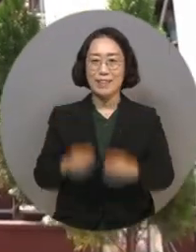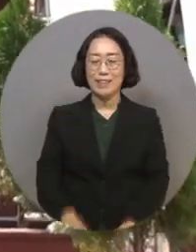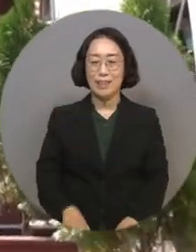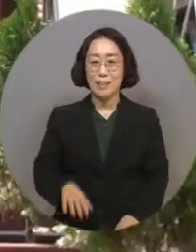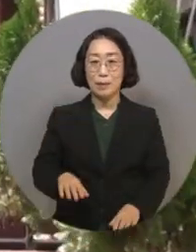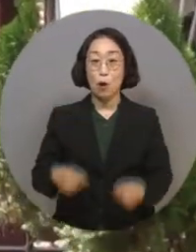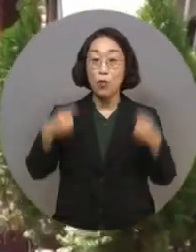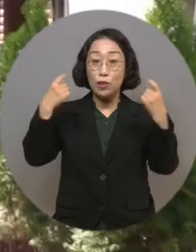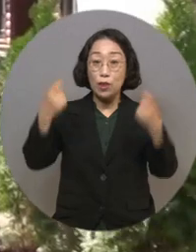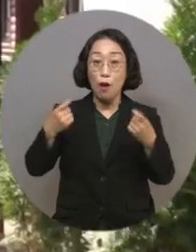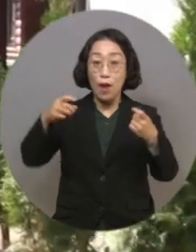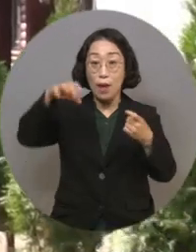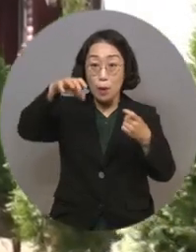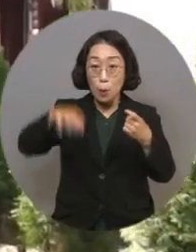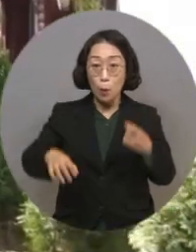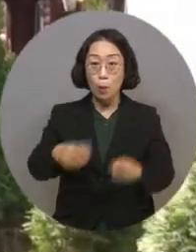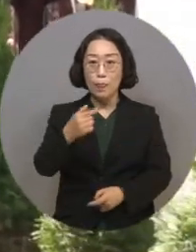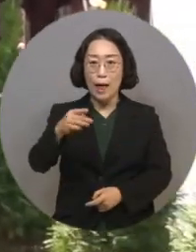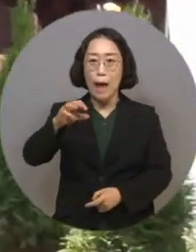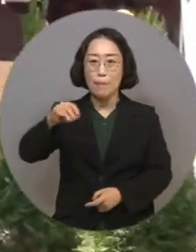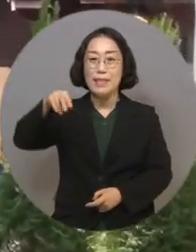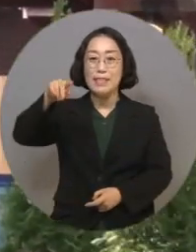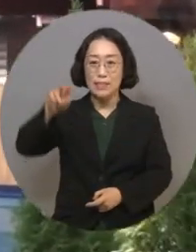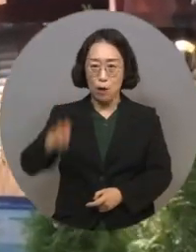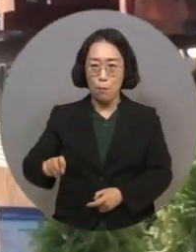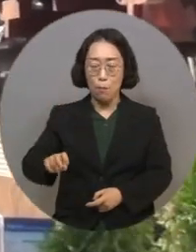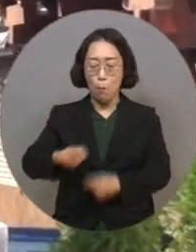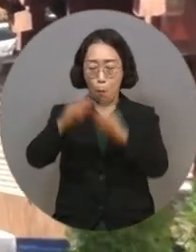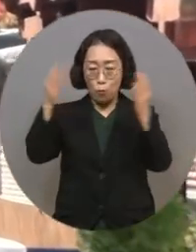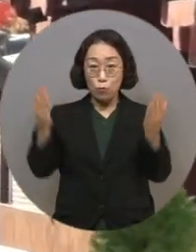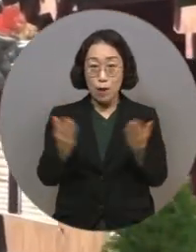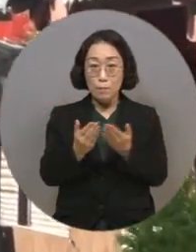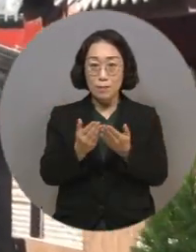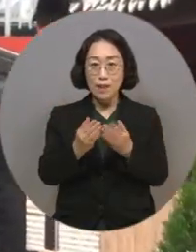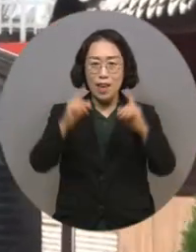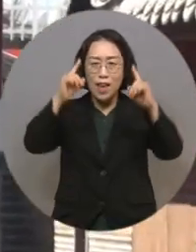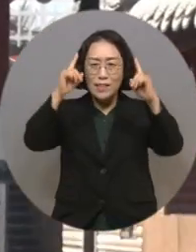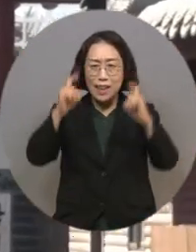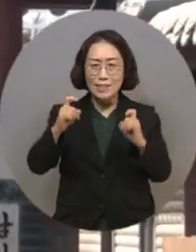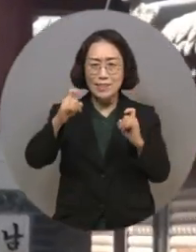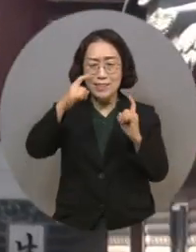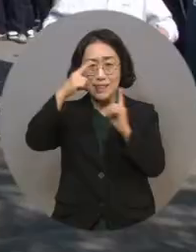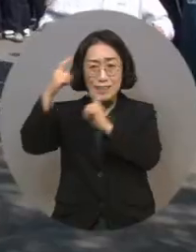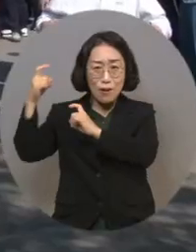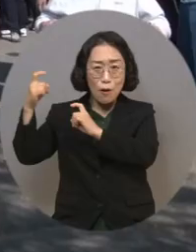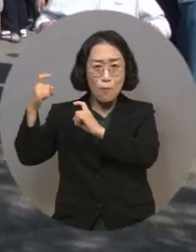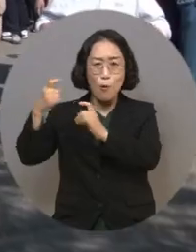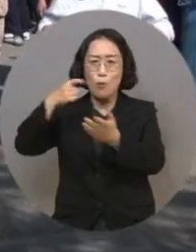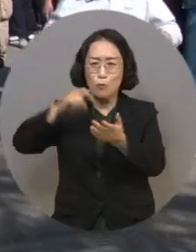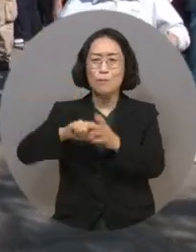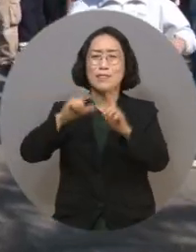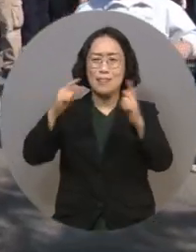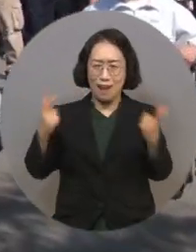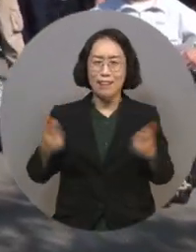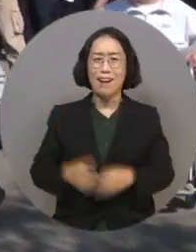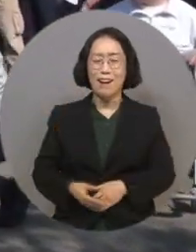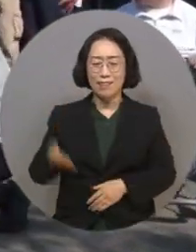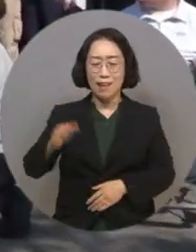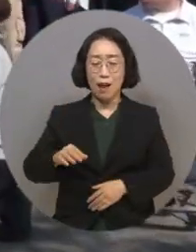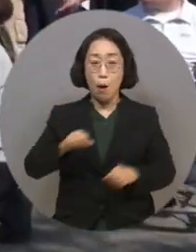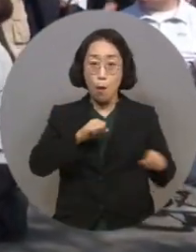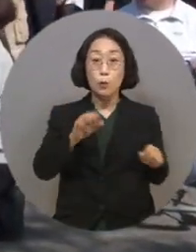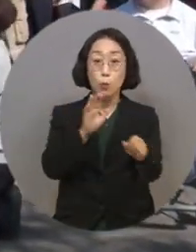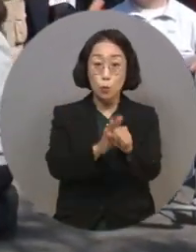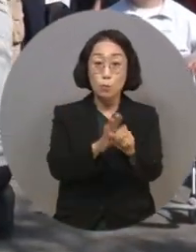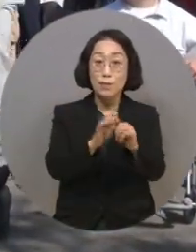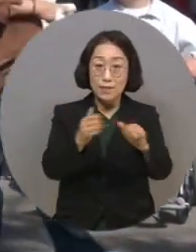탐방지는 남이섬입니다. 모두 함께 모여 기념사진 촬영하기도 쉽지 않은 그들. 활동 지원사들의